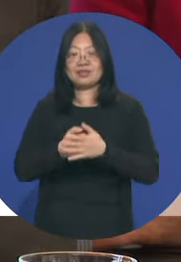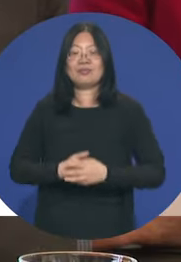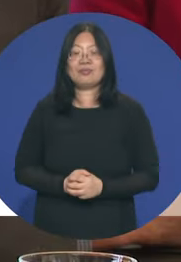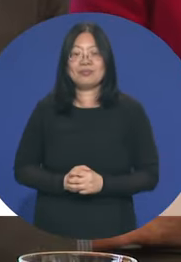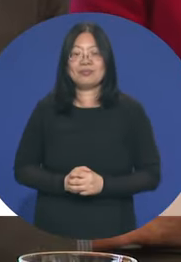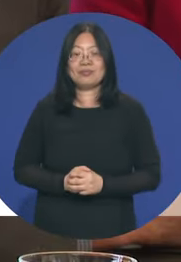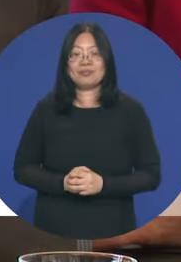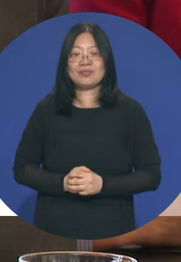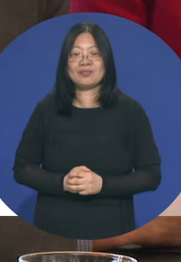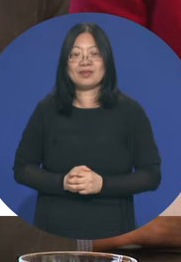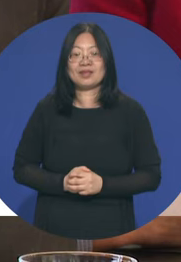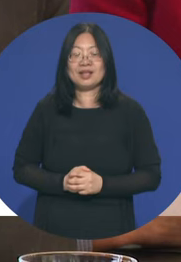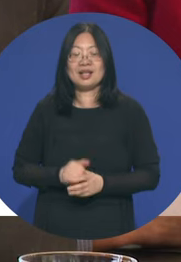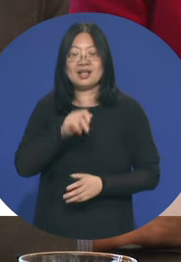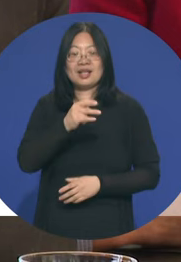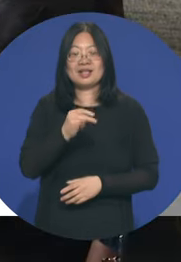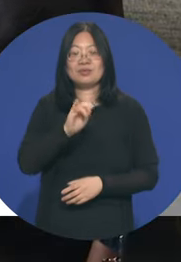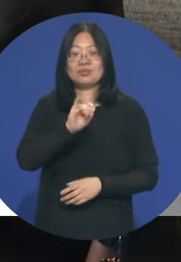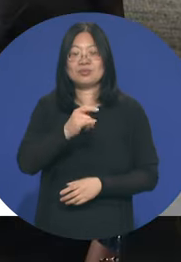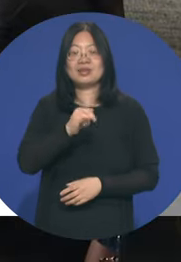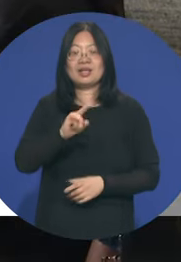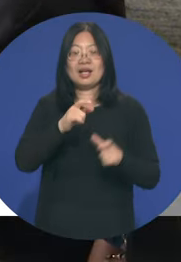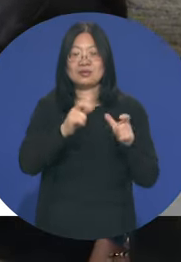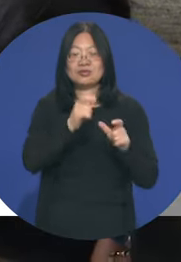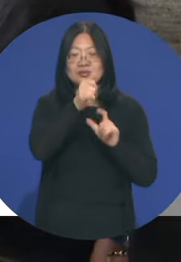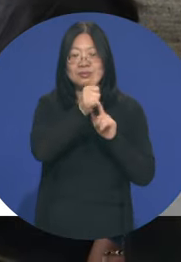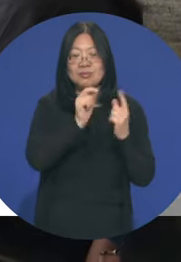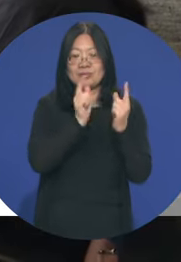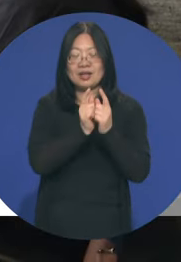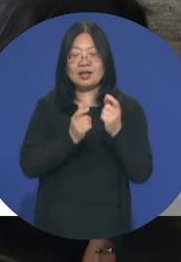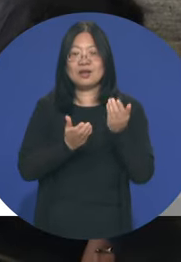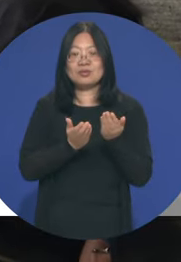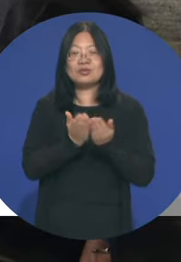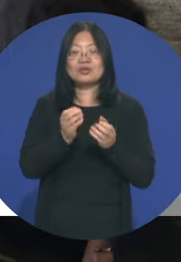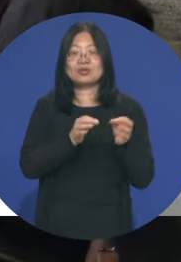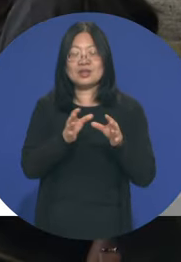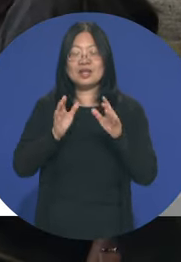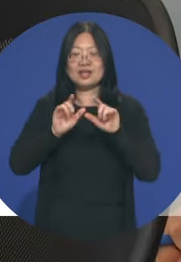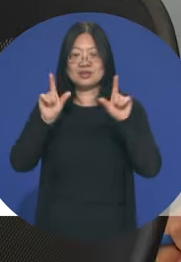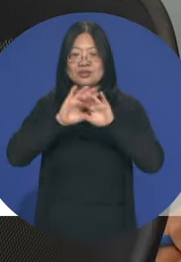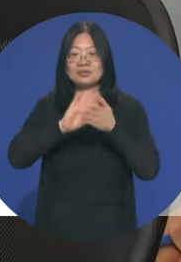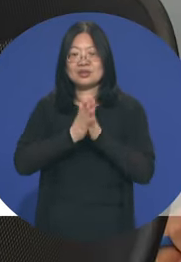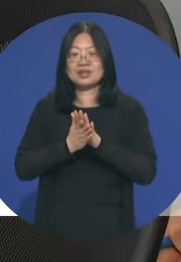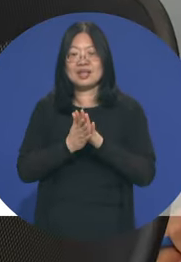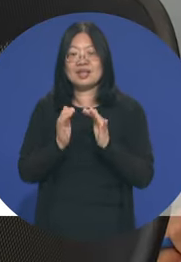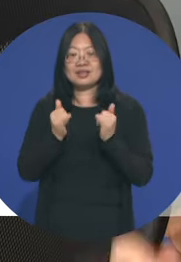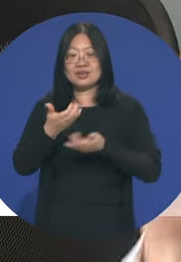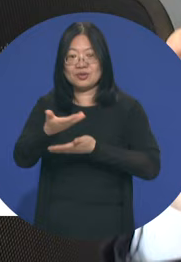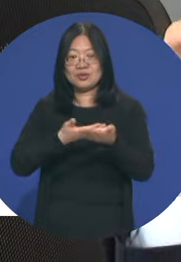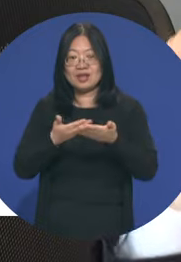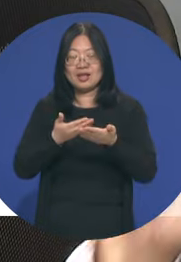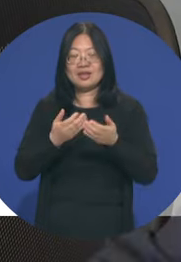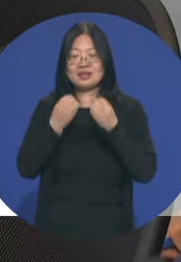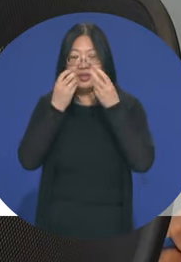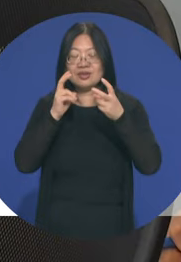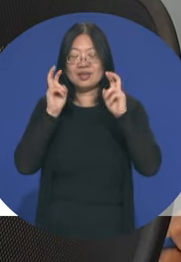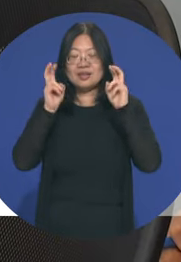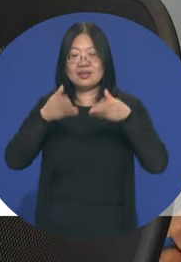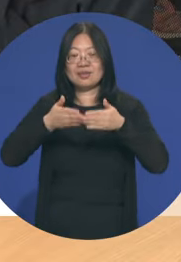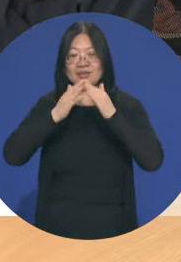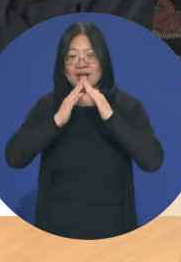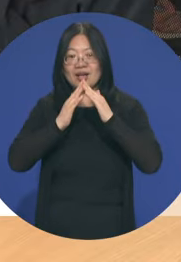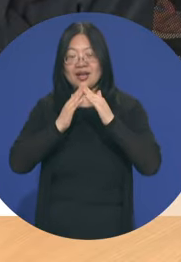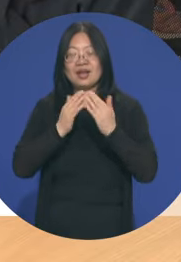합의했습니다. 김동연 지사는 개빈 뉴섬 캘리포니아 주지사를 만나 무역 투자, 기후 변화, 인적 교류, 스타트업